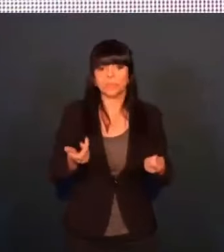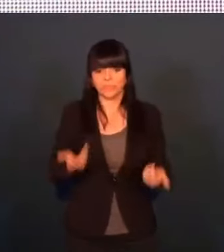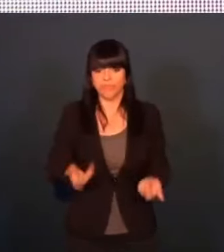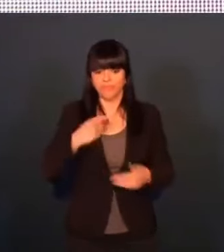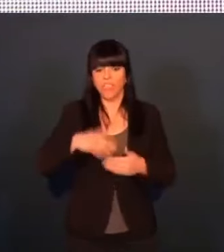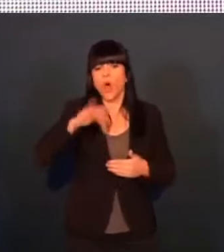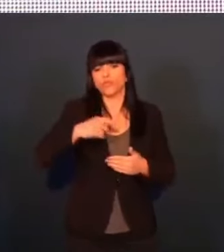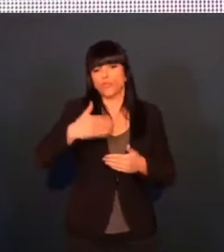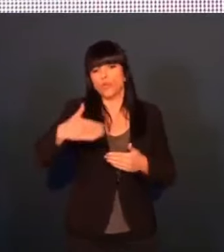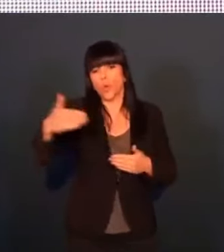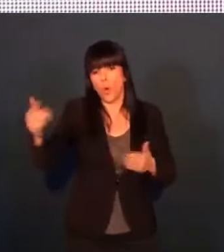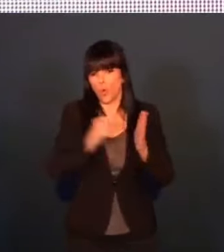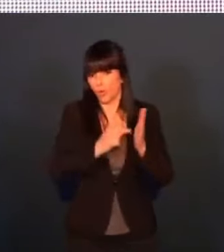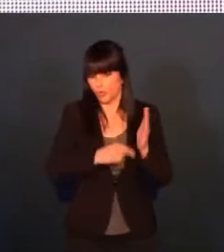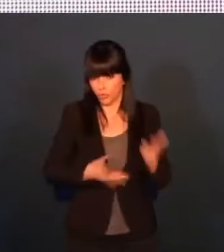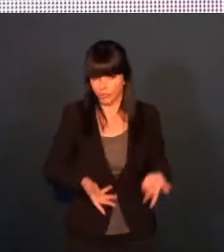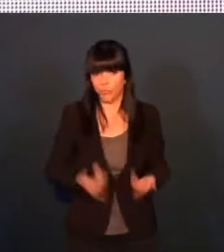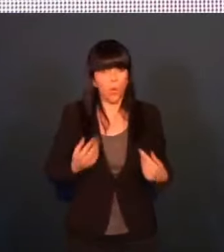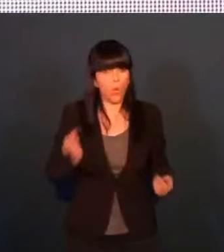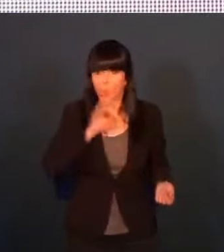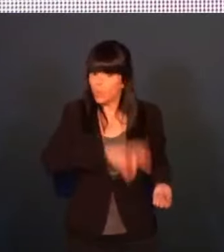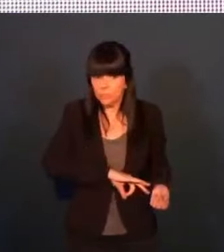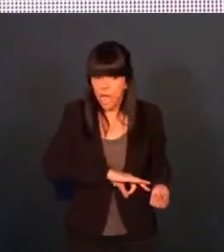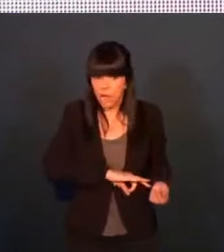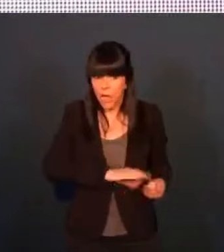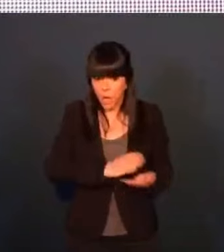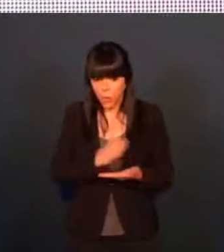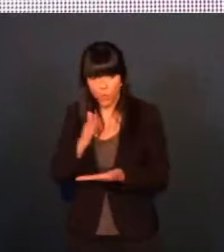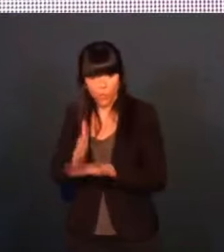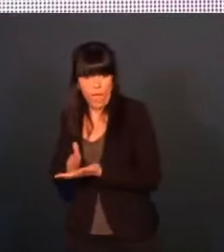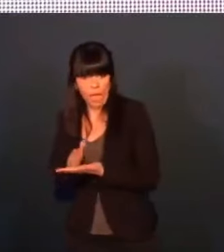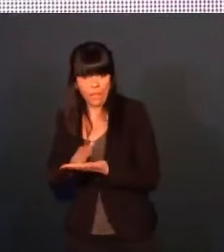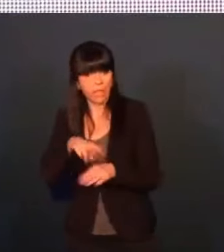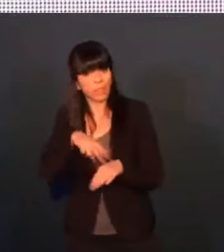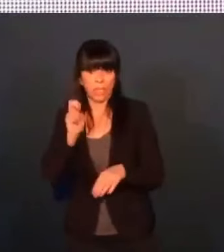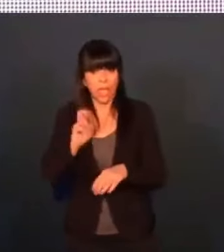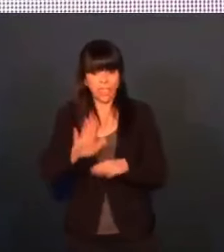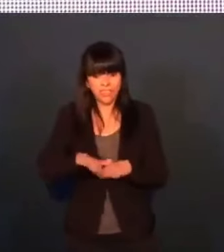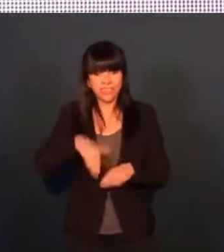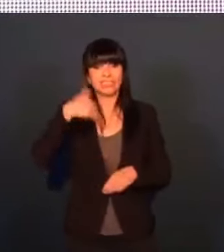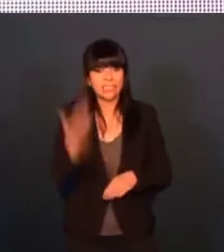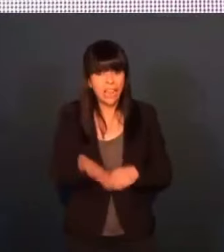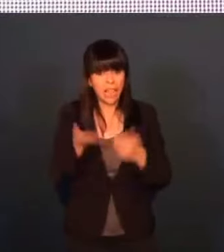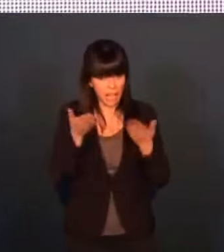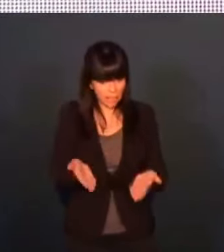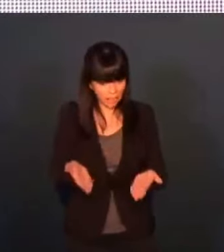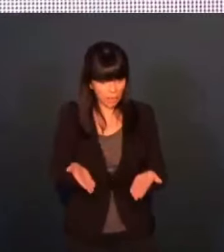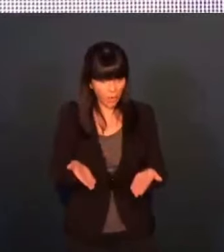инвеститорите. Успяхме ли? До някъде да. След този първи